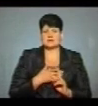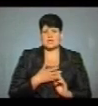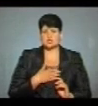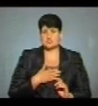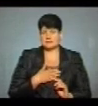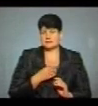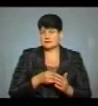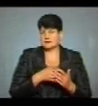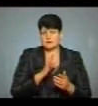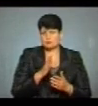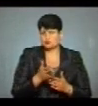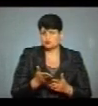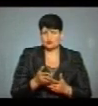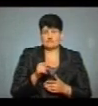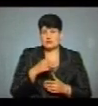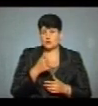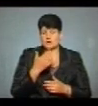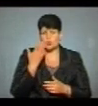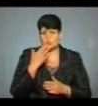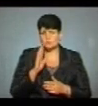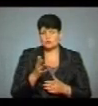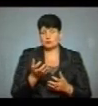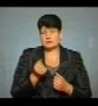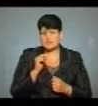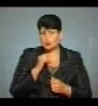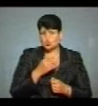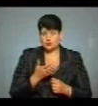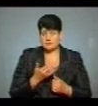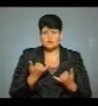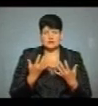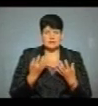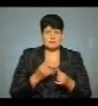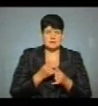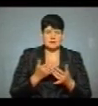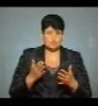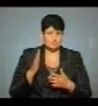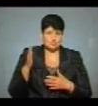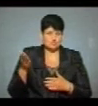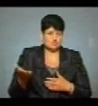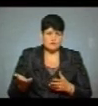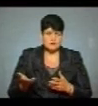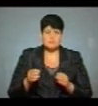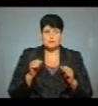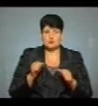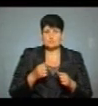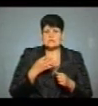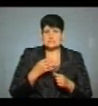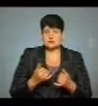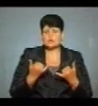тарифами, які будуть існувати в ті роки, коли ми будемо отримувати економію. Ми на сьогоднішній день не можемо спрогнозувати. Ми можемо сказати, що ми